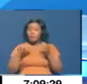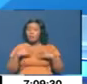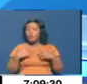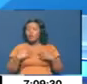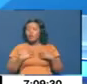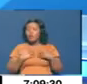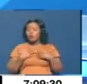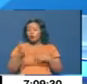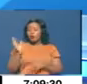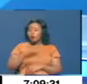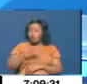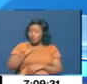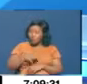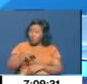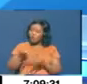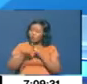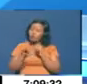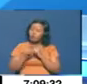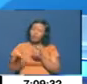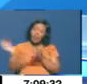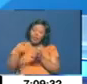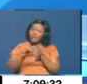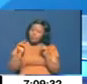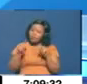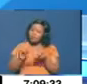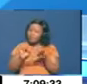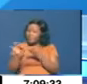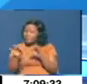Raj, na leo pia bado anatueleza zaidi. Tumsikize.